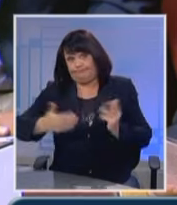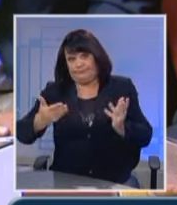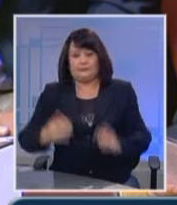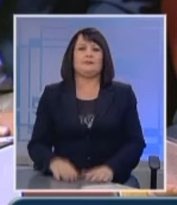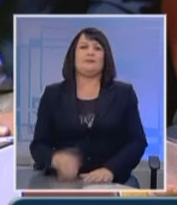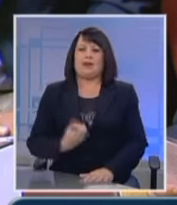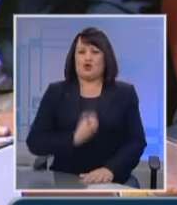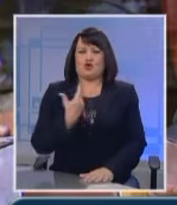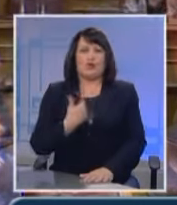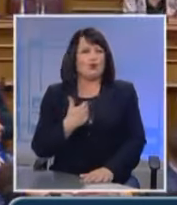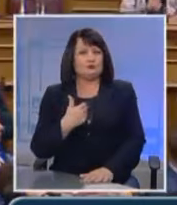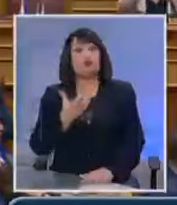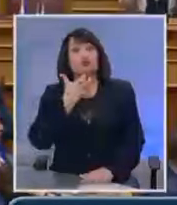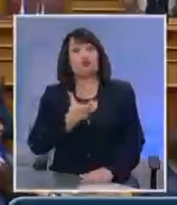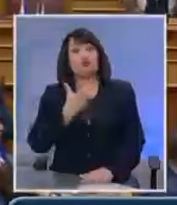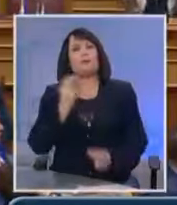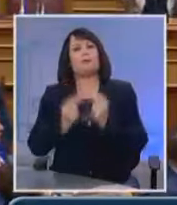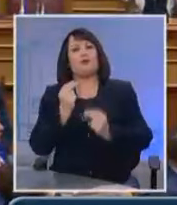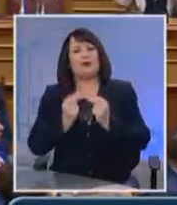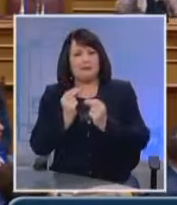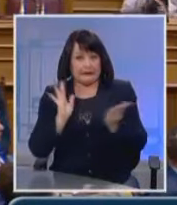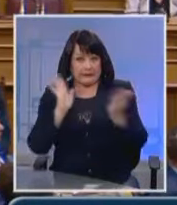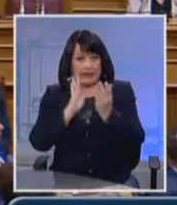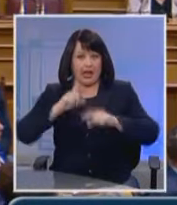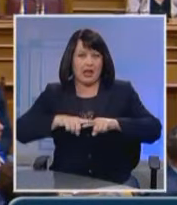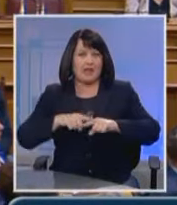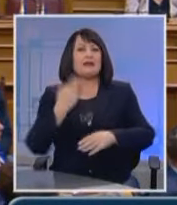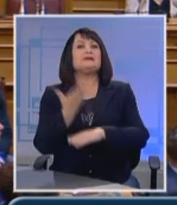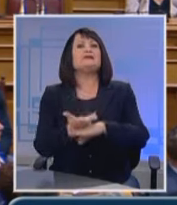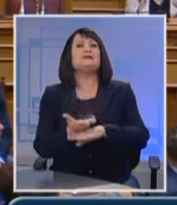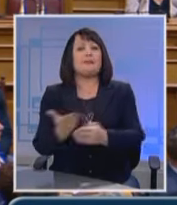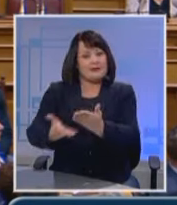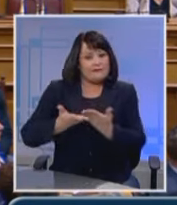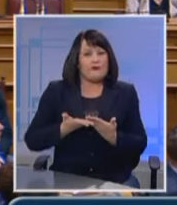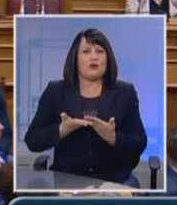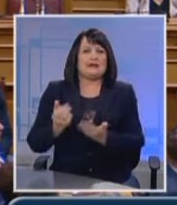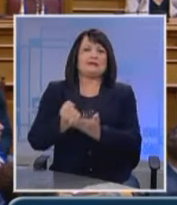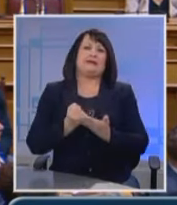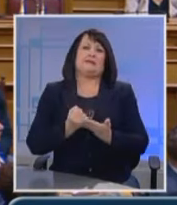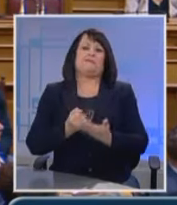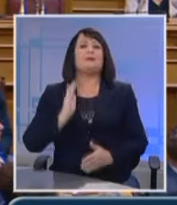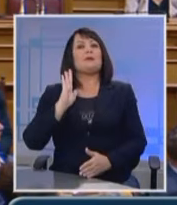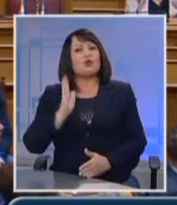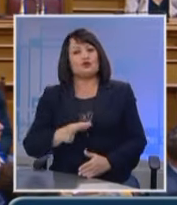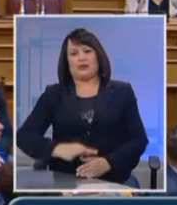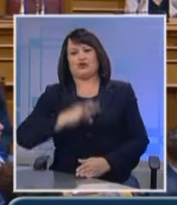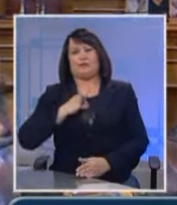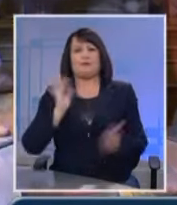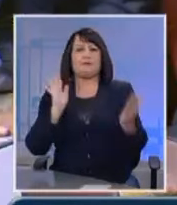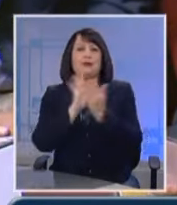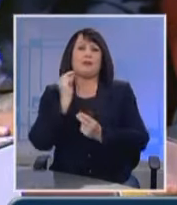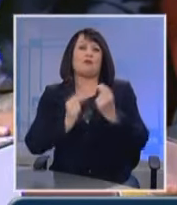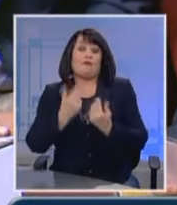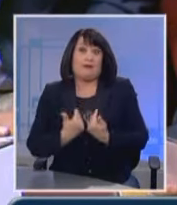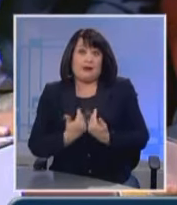Νιώθοντας όλοι εμείς τη σοβαρότητα των προβλημάτων που αντιμετωπίζει η χώρα μας, ζητάμε τη στήριξή σας, ώστε να μπορέσουμε με αξιοπρέπεια να αντιμετωπίσουμε τα